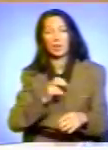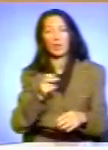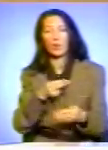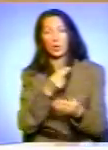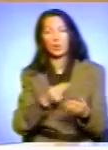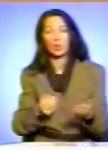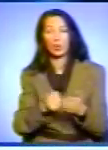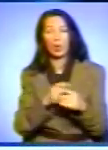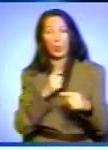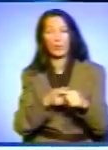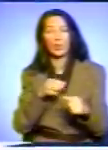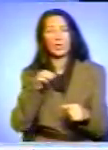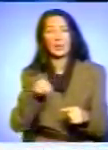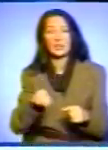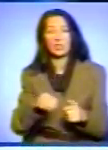до 5000.